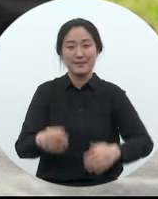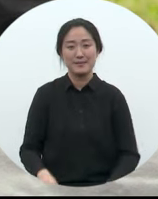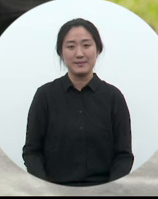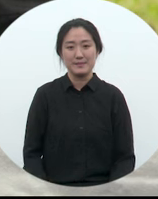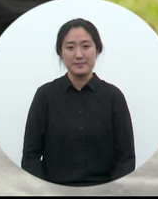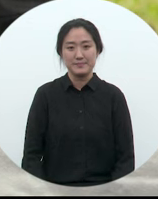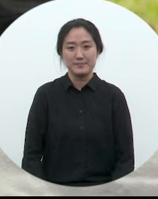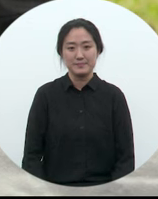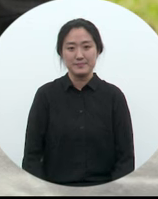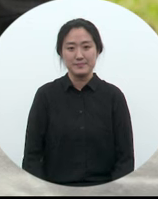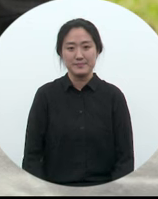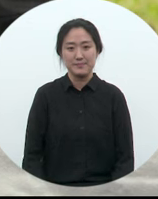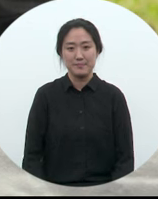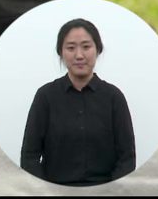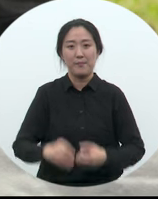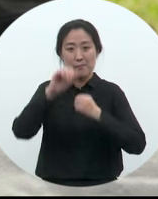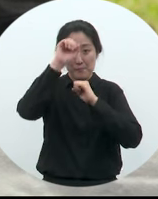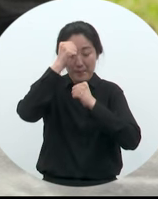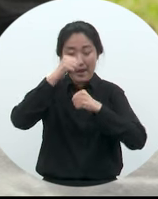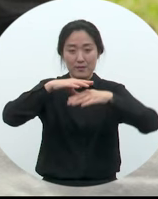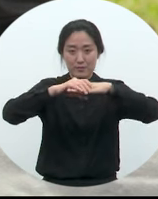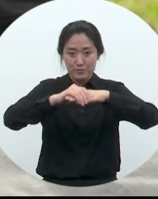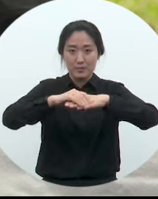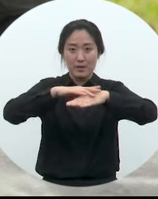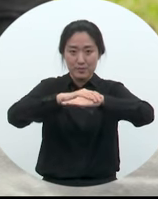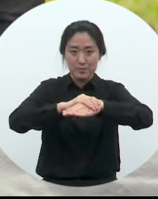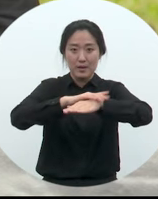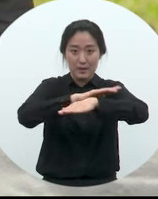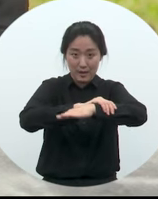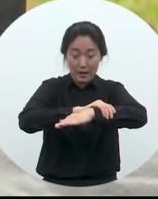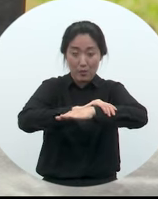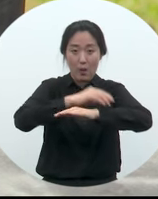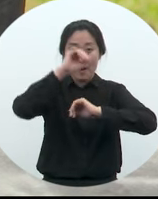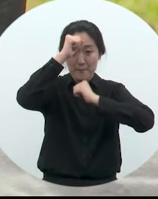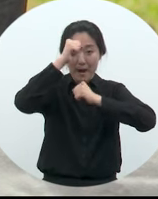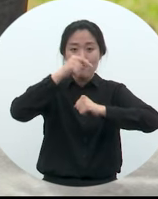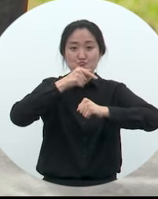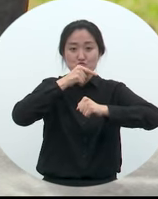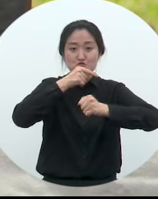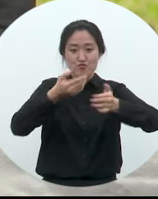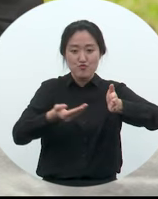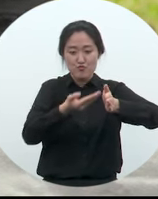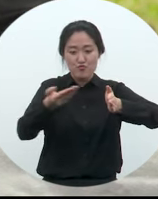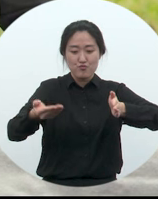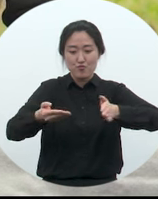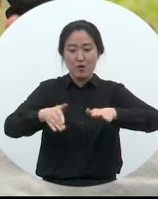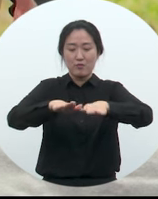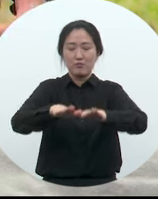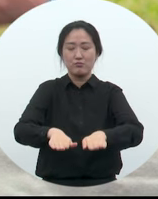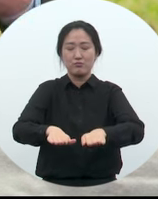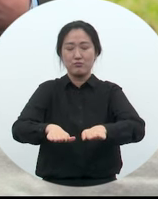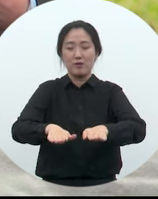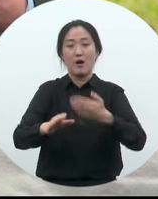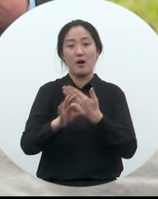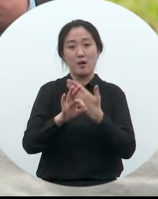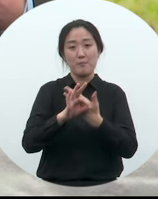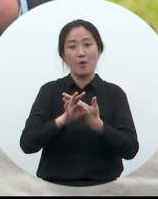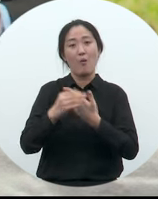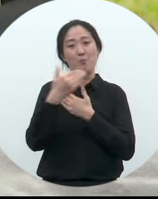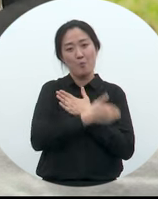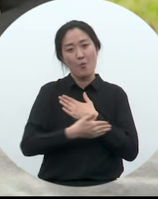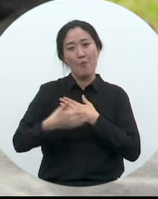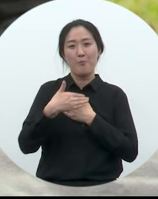합니다. 발 마사지나 이 족탕을 하게 되면은 하지에 몰려 있는 혈액이 심장으로